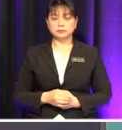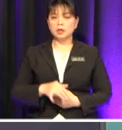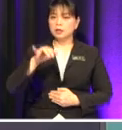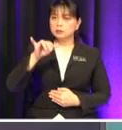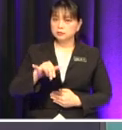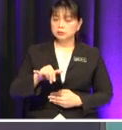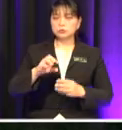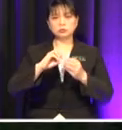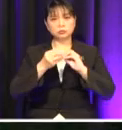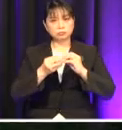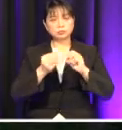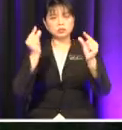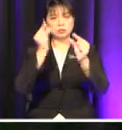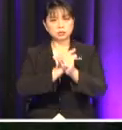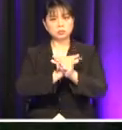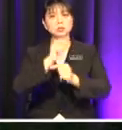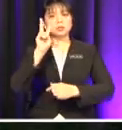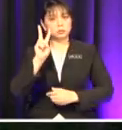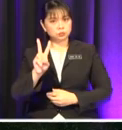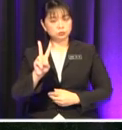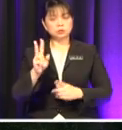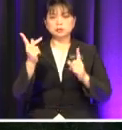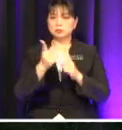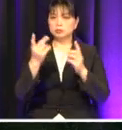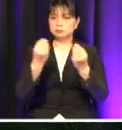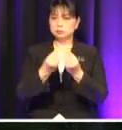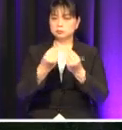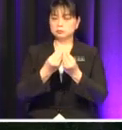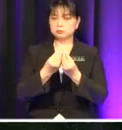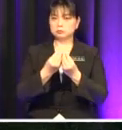numpu keadaan duwe dengan bilangan pasukan Yes yang besar sedikit